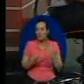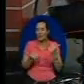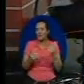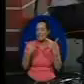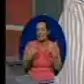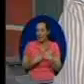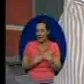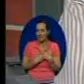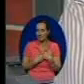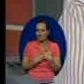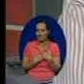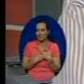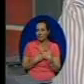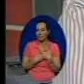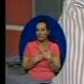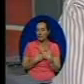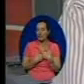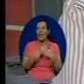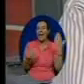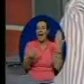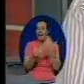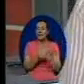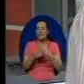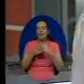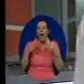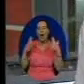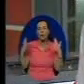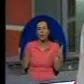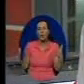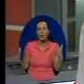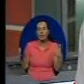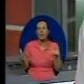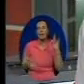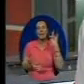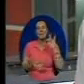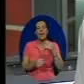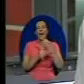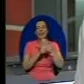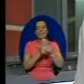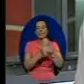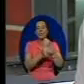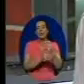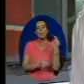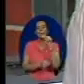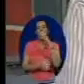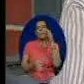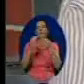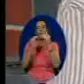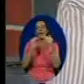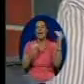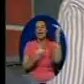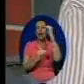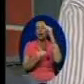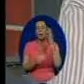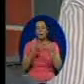תסביר. התיקים הגדולים באמת, והכוונה היא לתובנות ייצוגיות, מגיעות לבית המשפט העליון. ובית